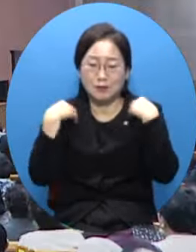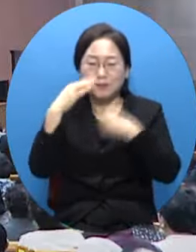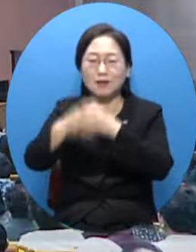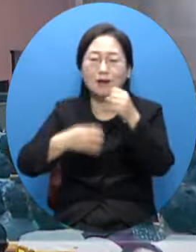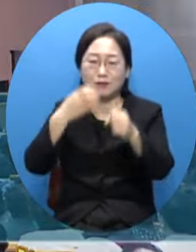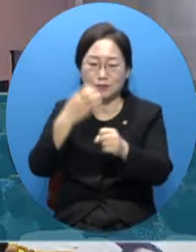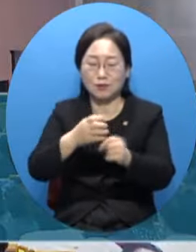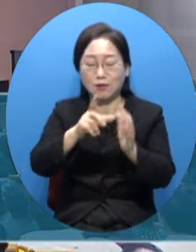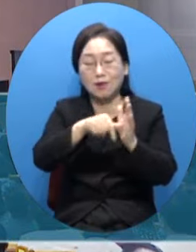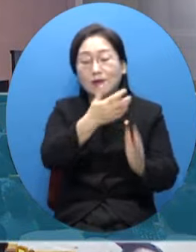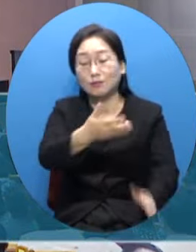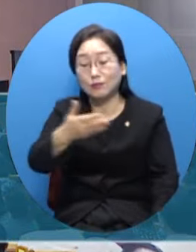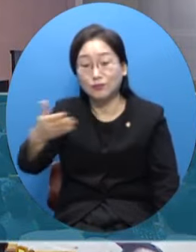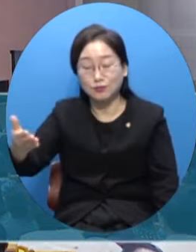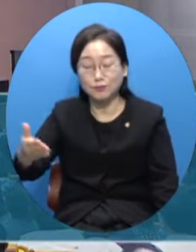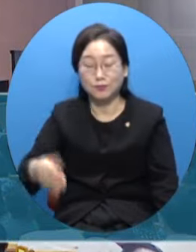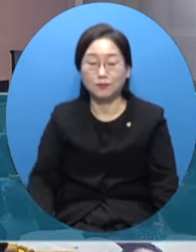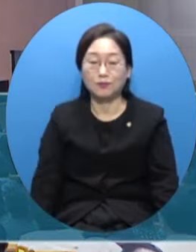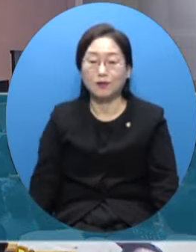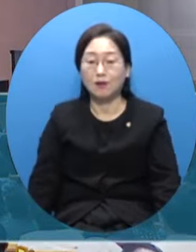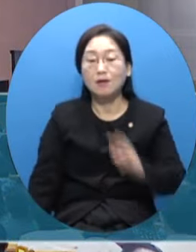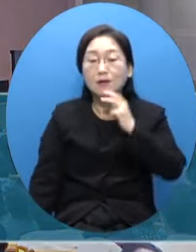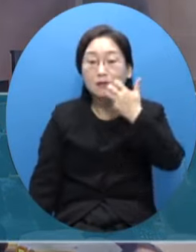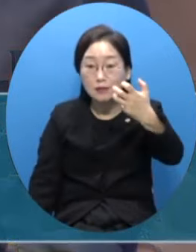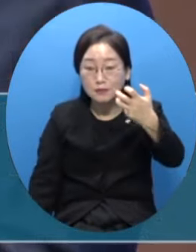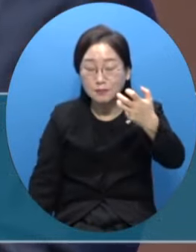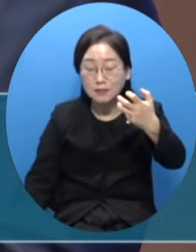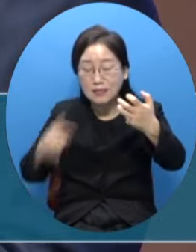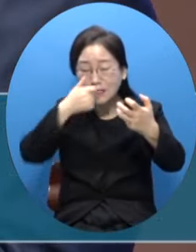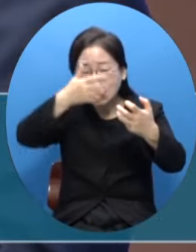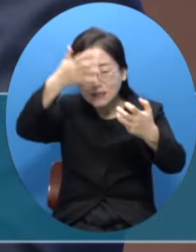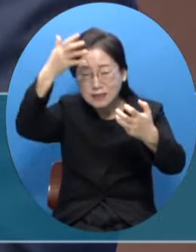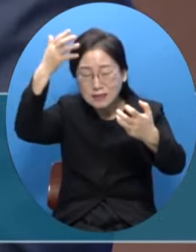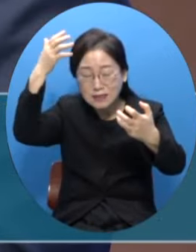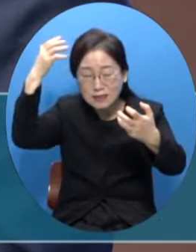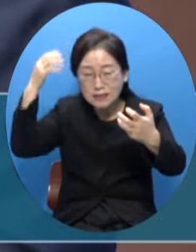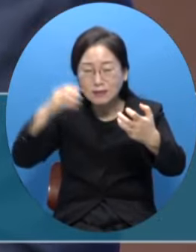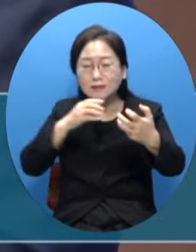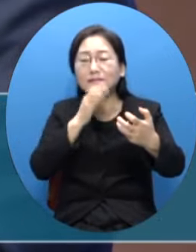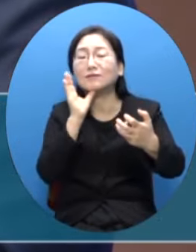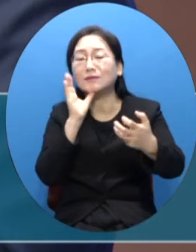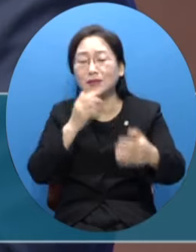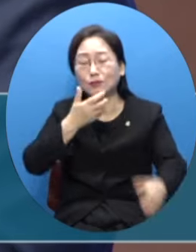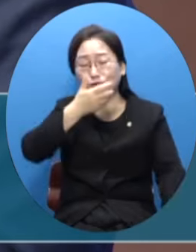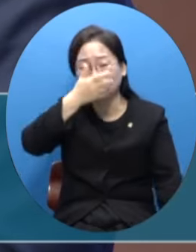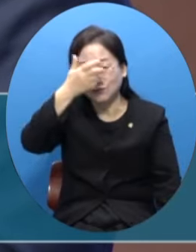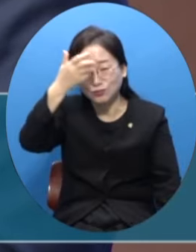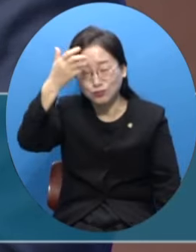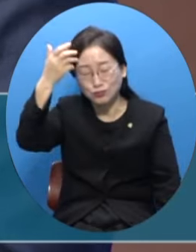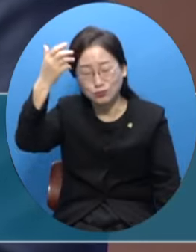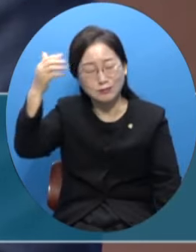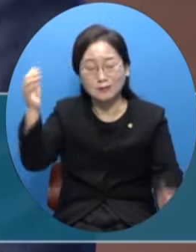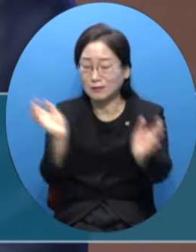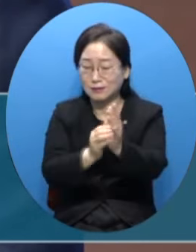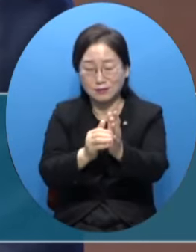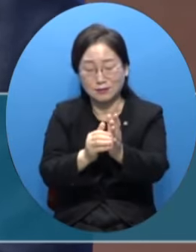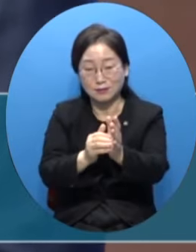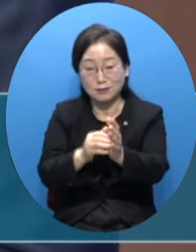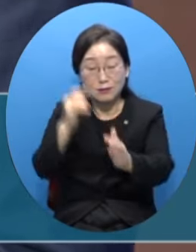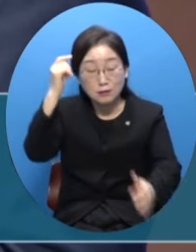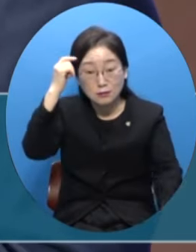보냅니다. 모세가 80세가 되어서 백발이 성사하고 이제는 모든 인생의 꿈을 접고 이제 내 인생은 여기서 끝나는구나 할